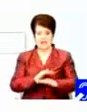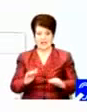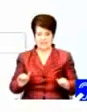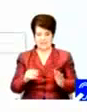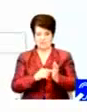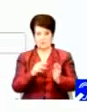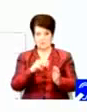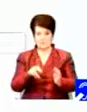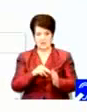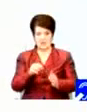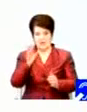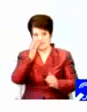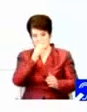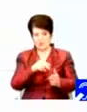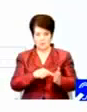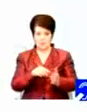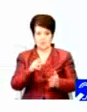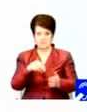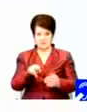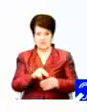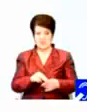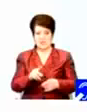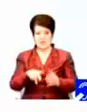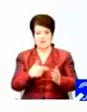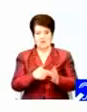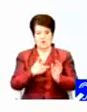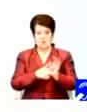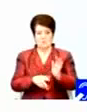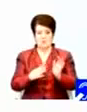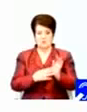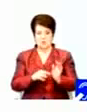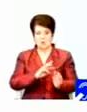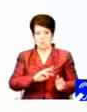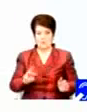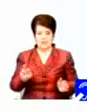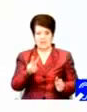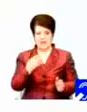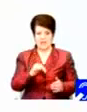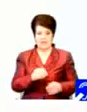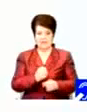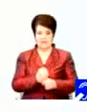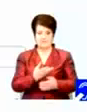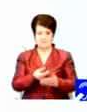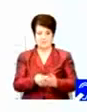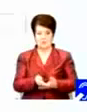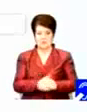site-ului eșcoala.chisinau.md a costat municipalitatea 89.000 de lei.